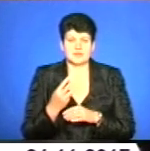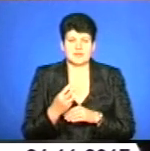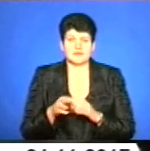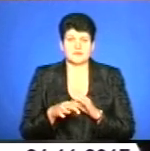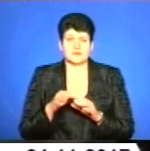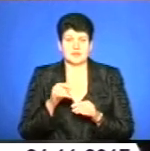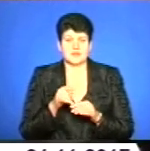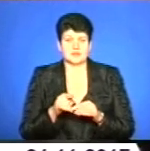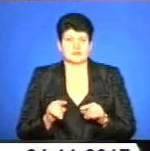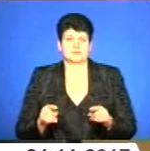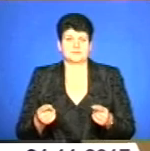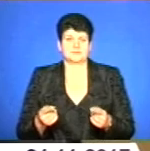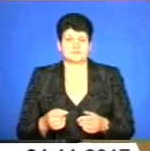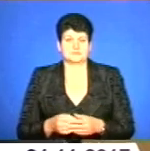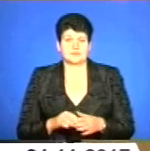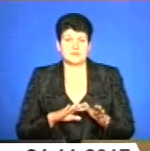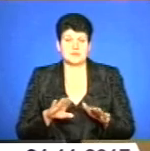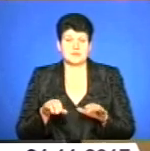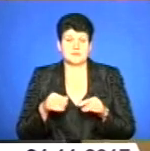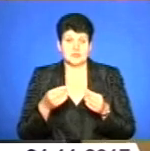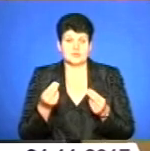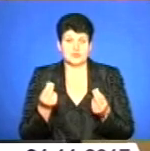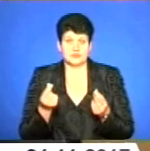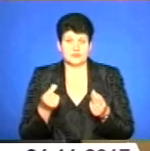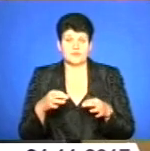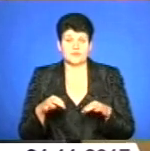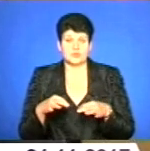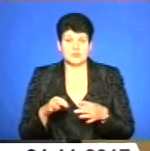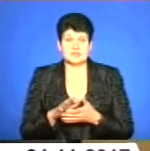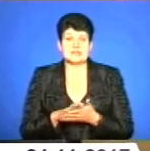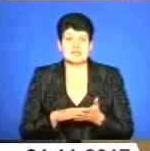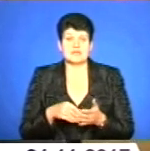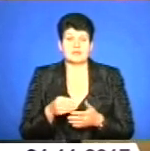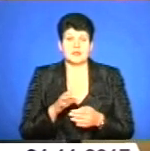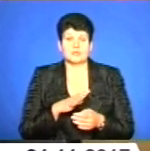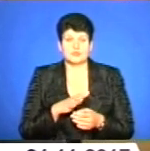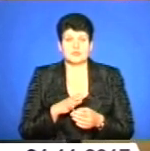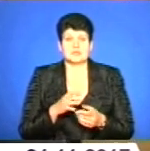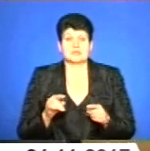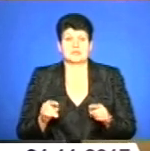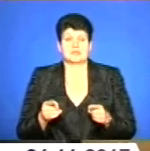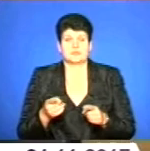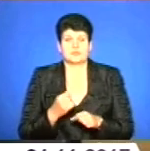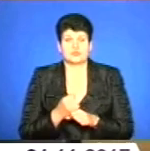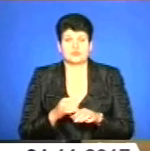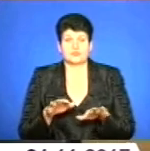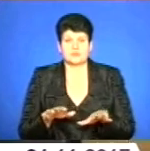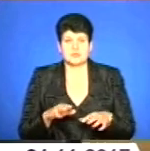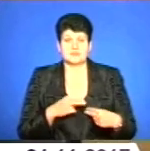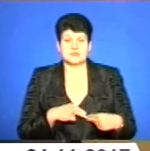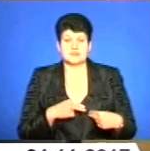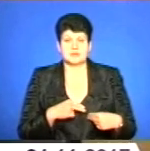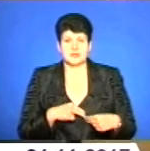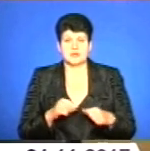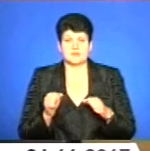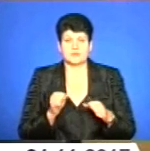її запобіжного заходу. Після передачі коштів у автомобілі заявника особа була затримана на робочому місці працівниками